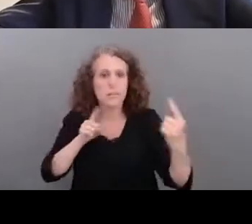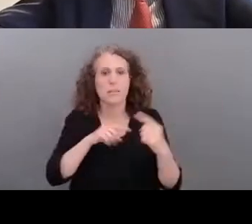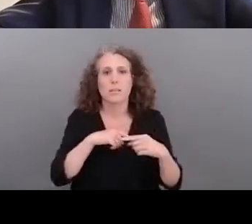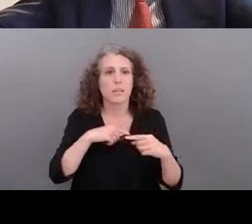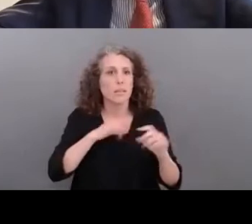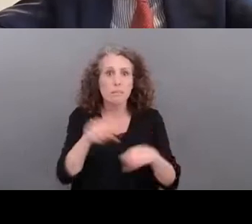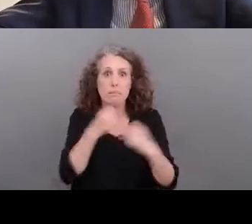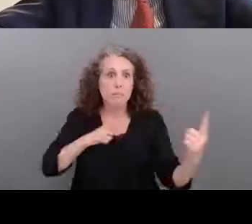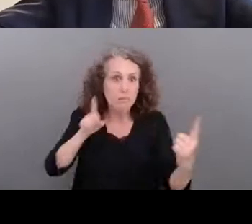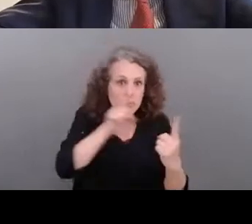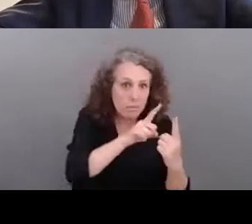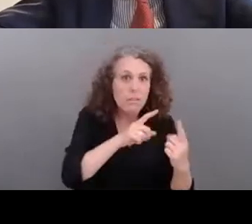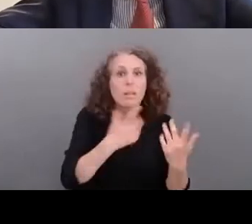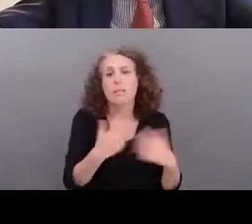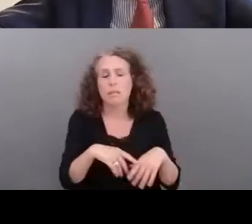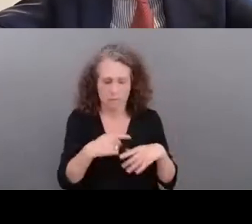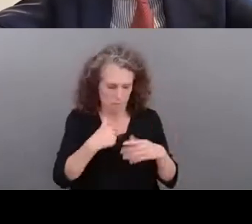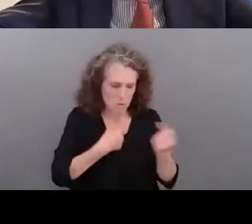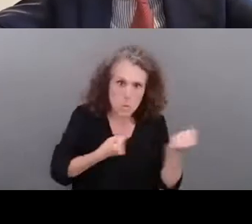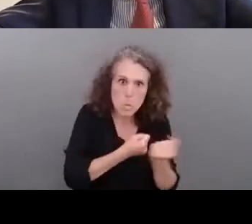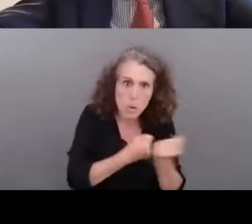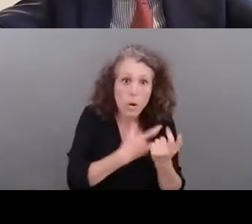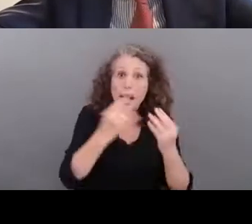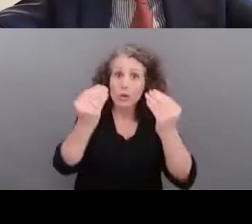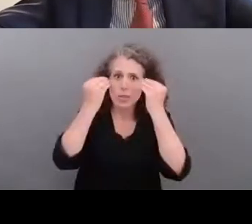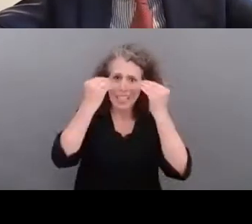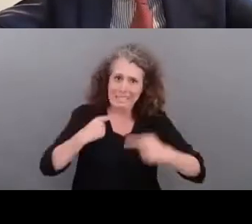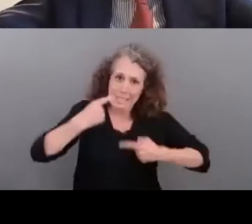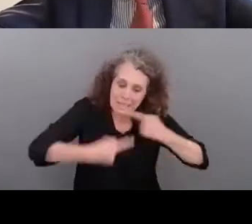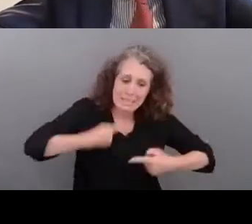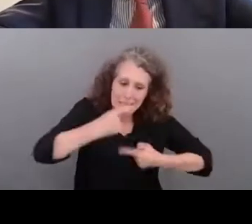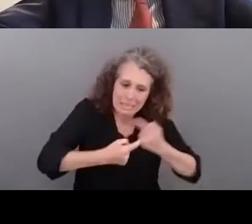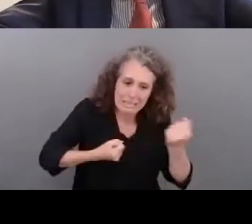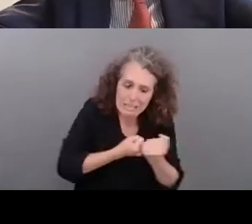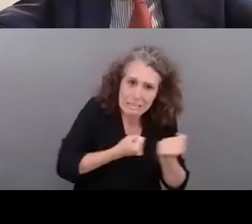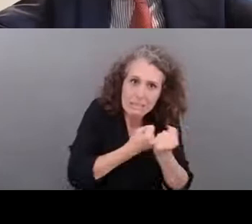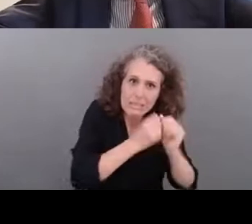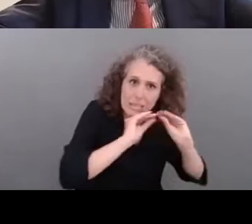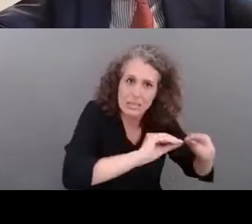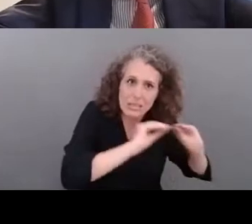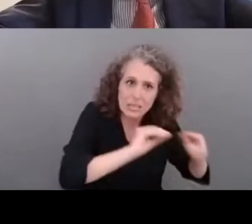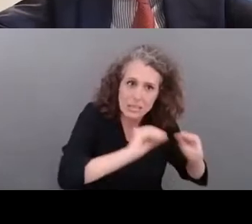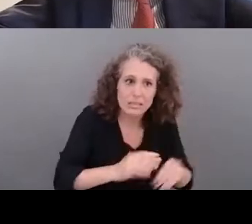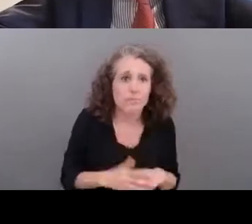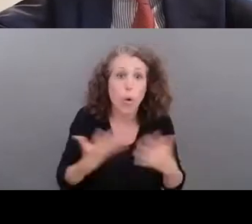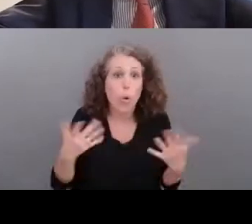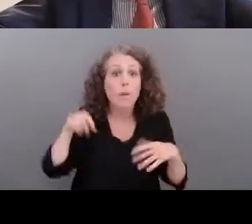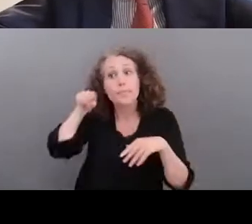de distanciation sociale. Ils avaient accès à des services d'apprentissage. Il y avait des